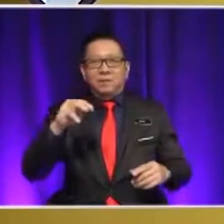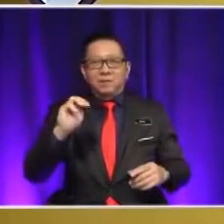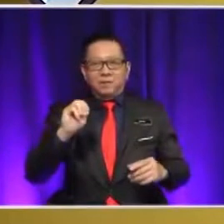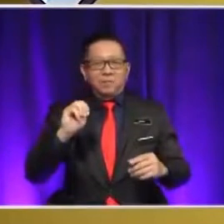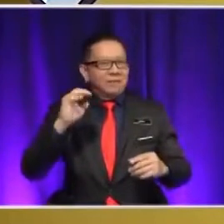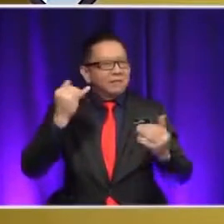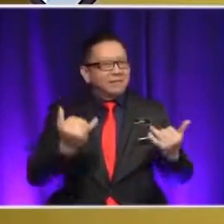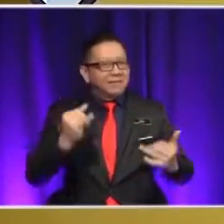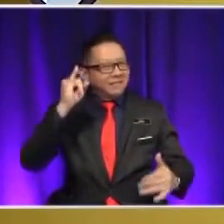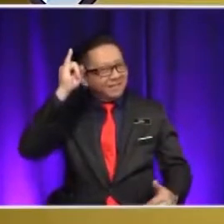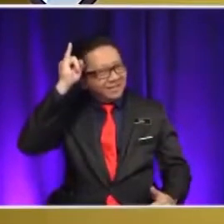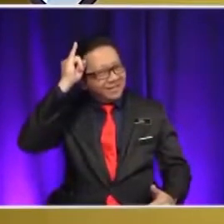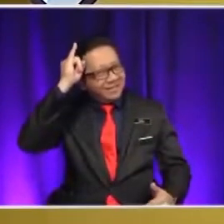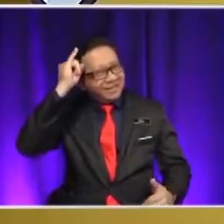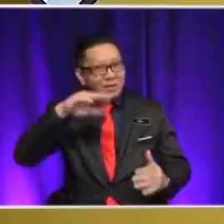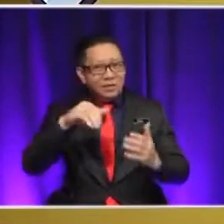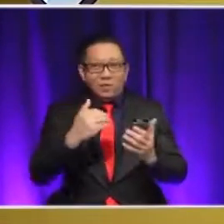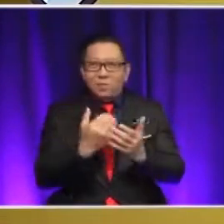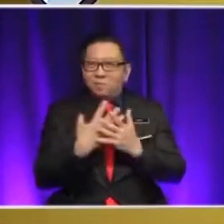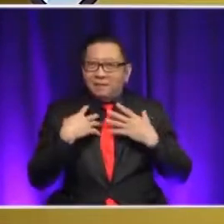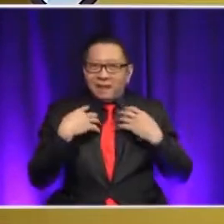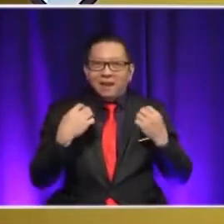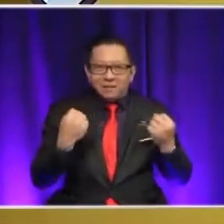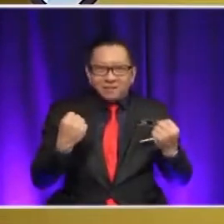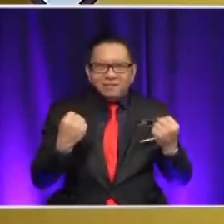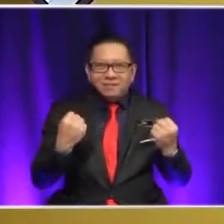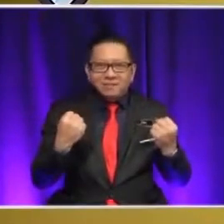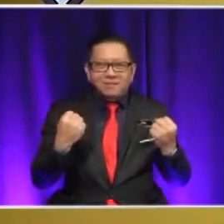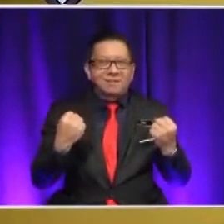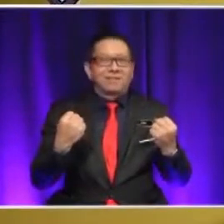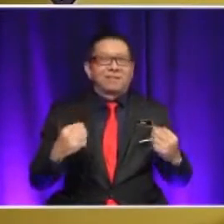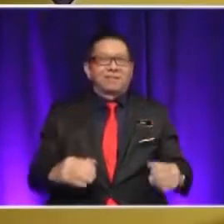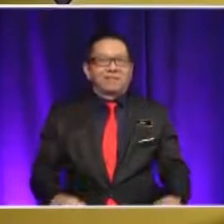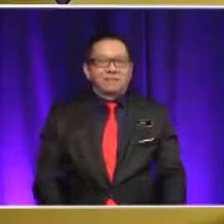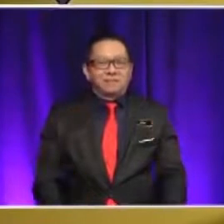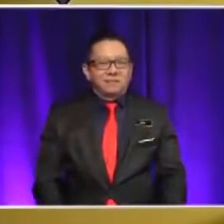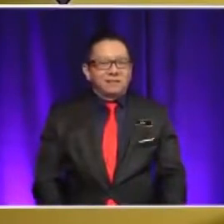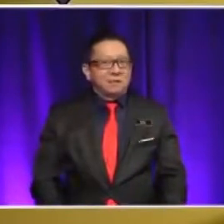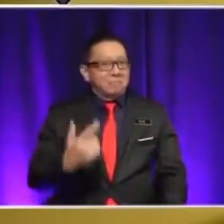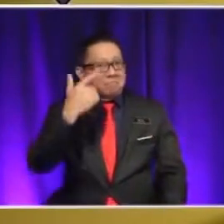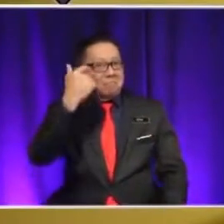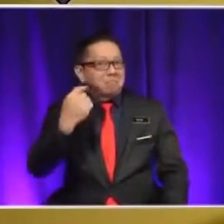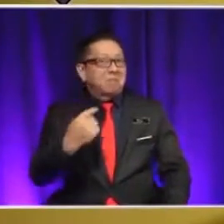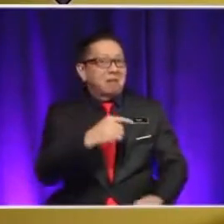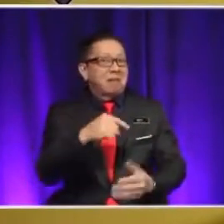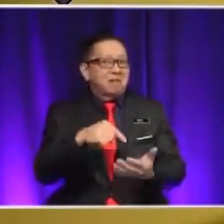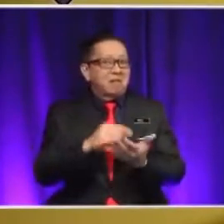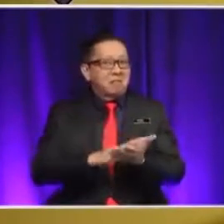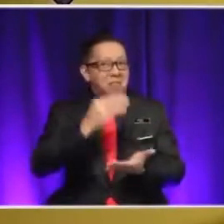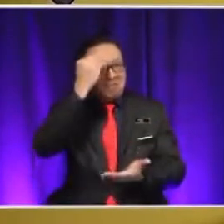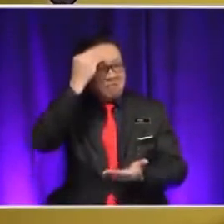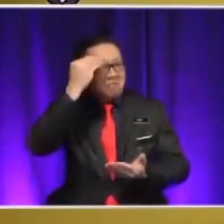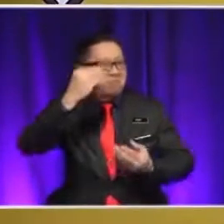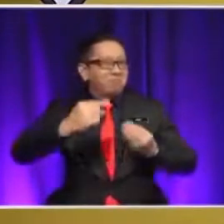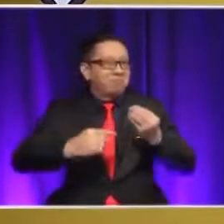Irfansyah Mi apa kabar semuanya menonton Saya doakan agar Adam keadaan yang sehat dan ceria selalu karena Nikita tentunya akan belajar mengenai satu mata